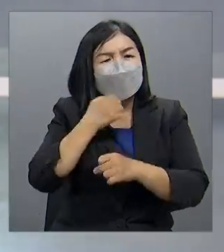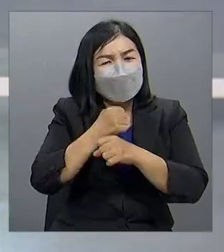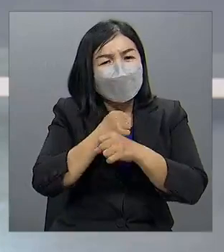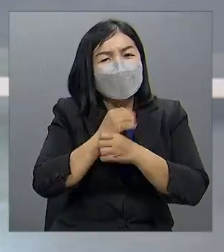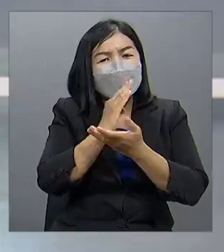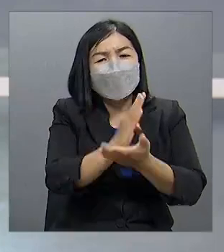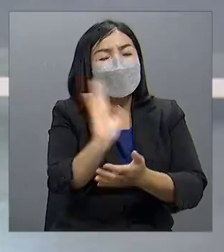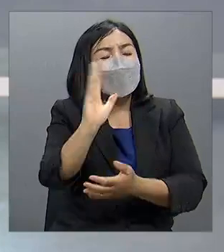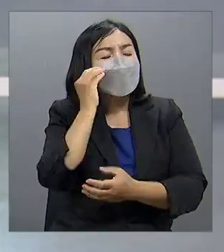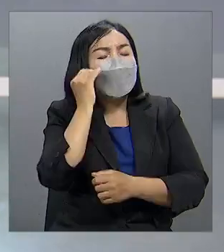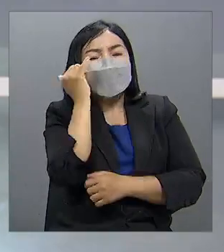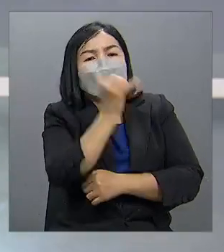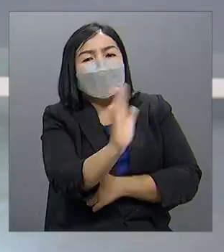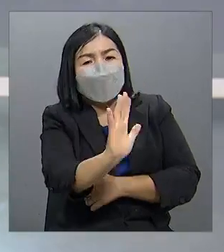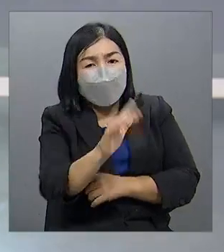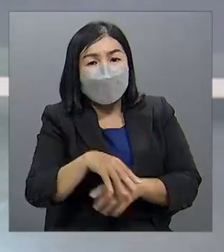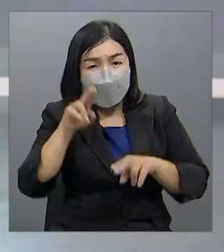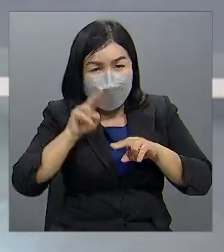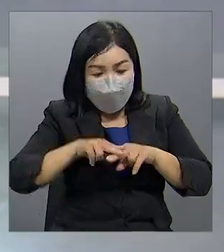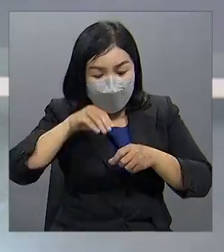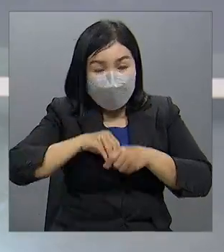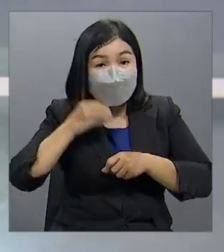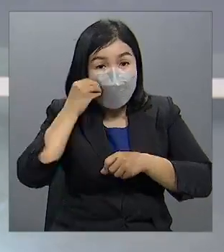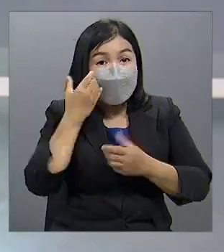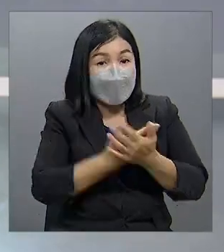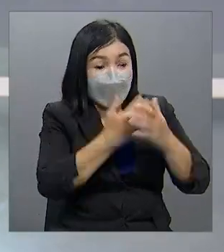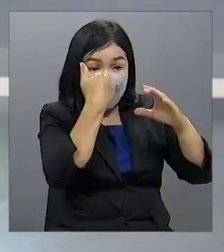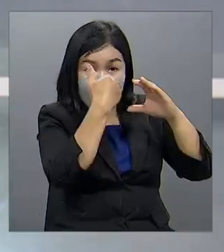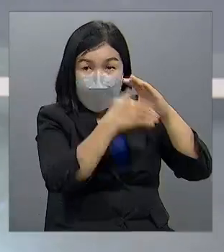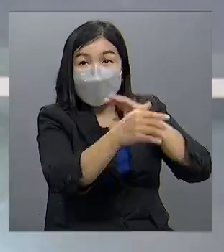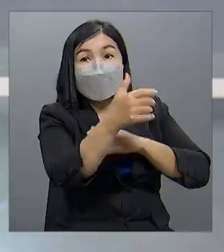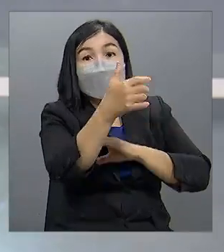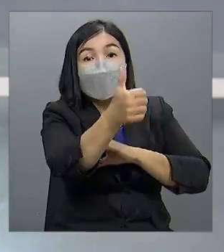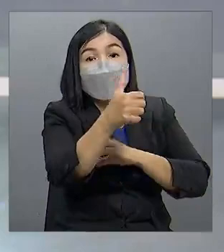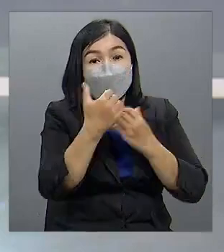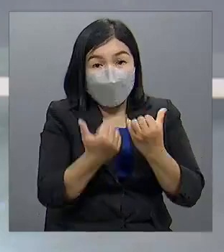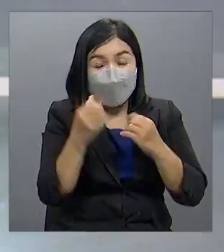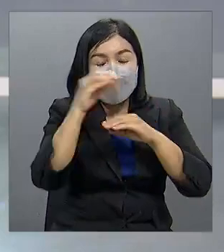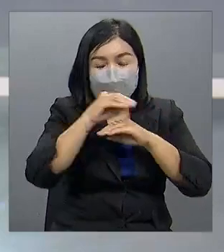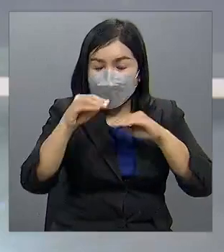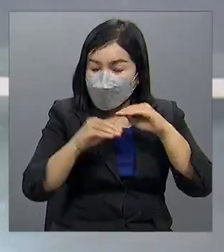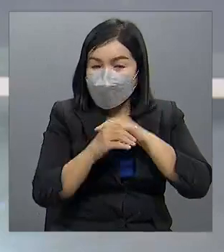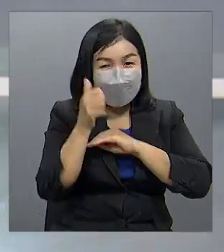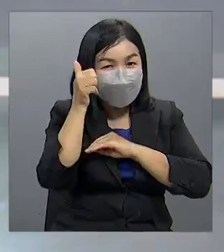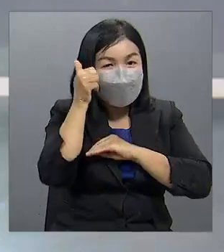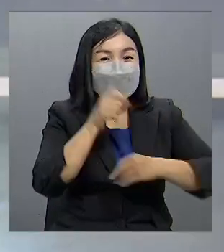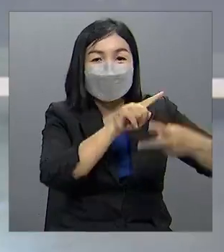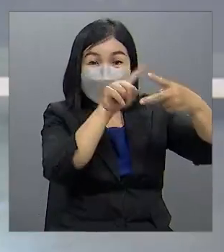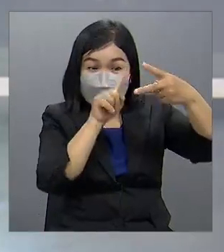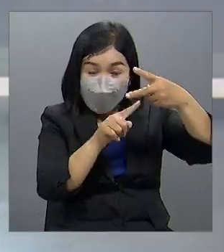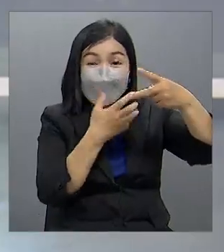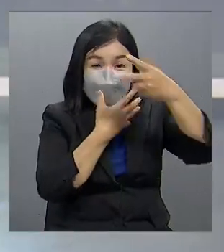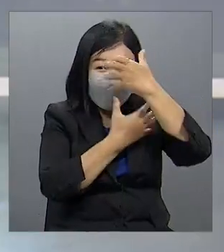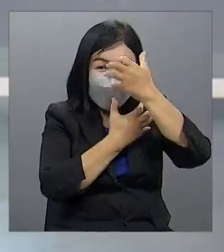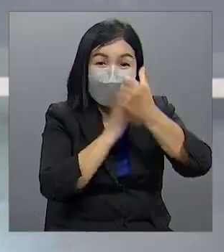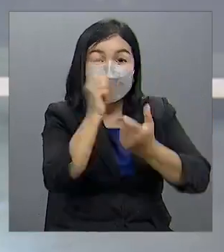วันนี้สามารถที่จะนั่งอยู่ที่บ้านแล้วก็โอนเงินบริจาคได้เลยนะคะวันนี้มี2โครงการดีๆมาฝากคุณผู้ชมด้วยใครสนใจนะคะโครงการแรกก็จะเป็